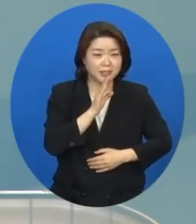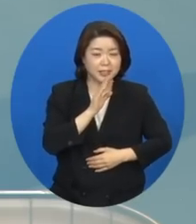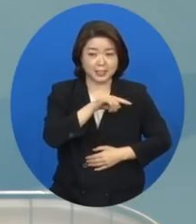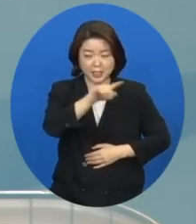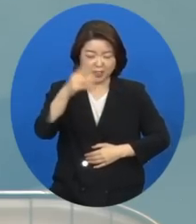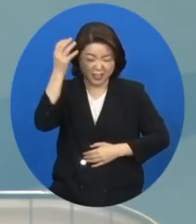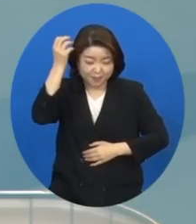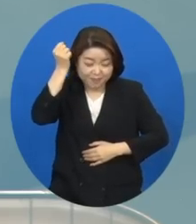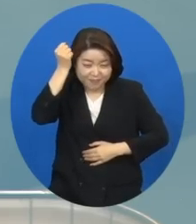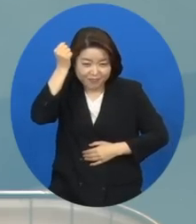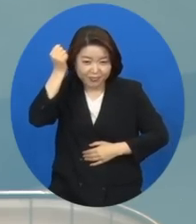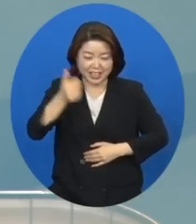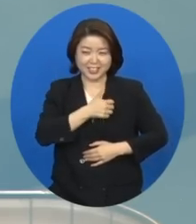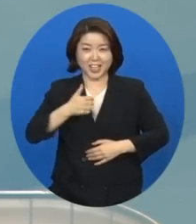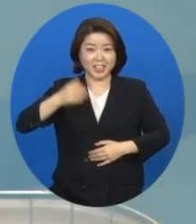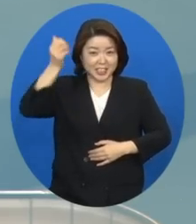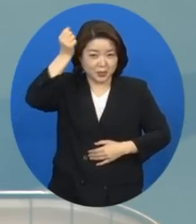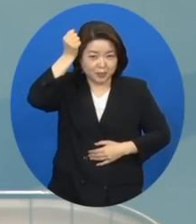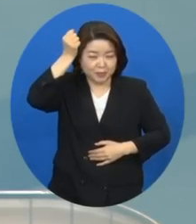보니까 자신 있게 외우잖아요.